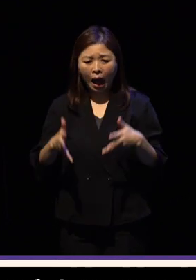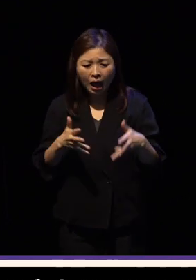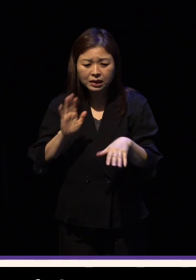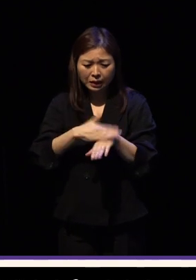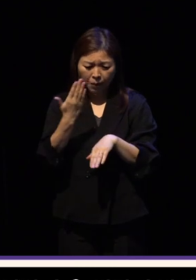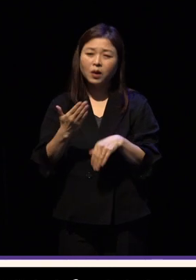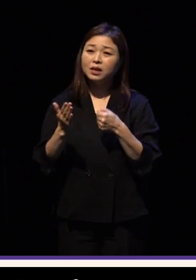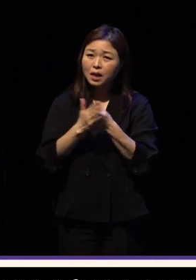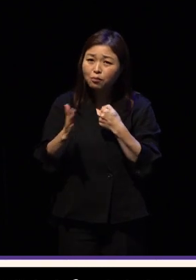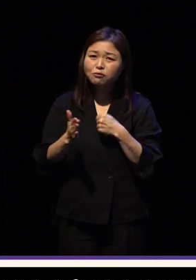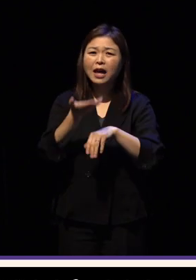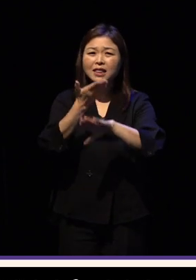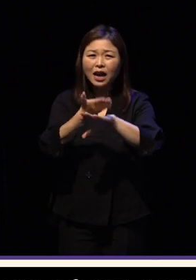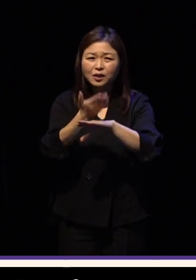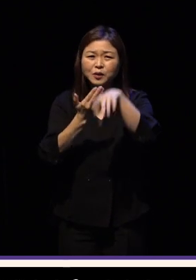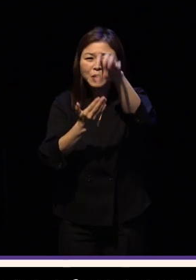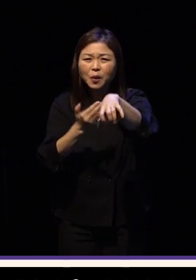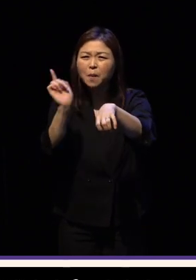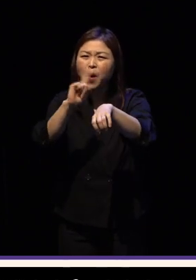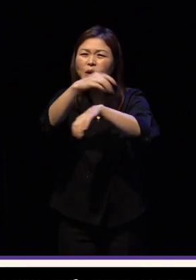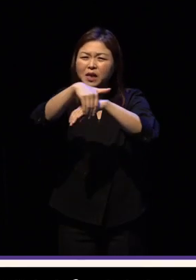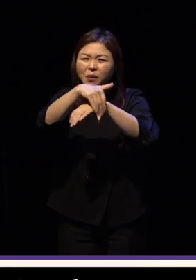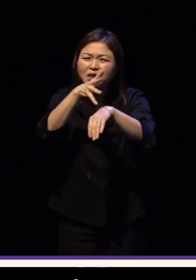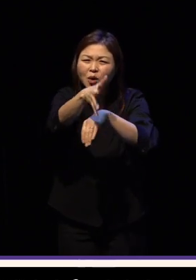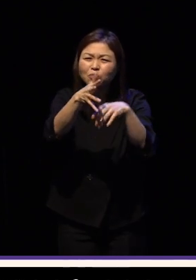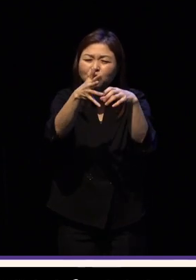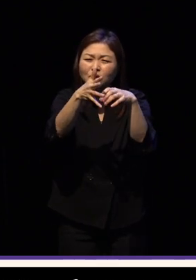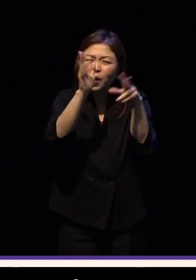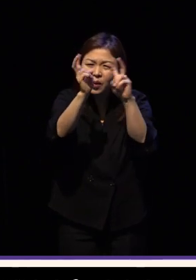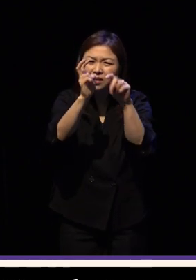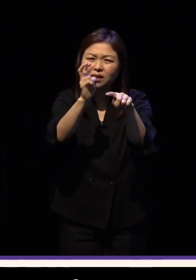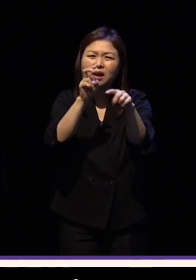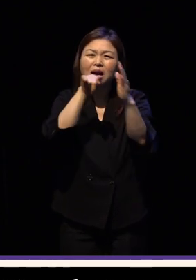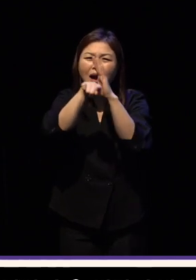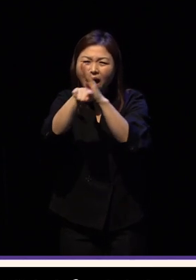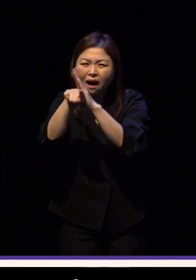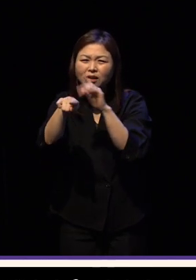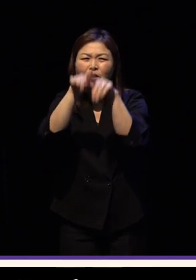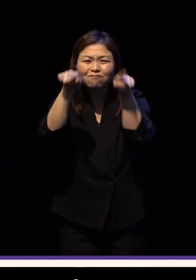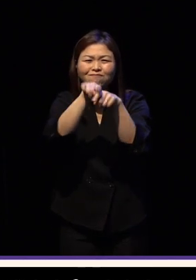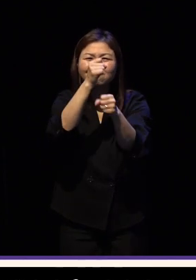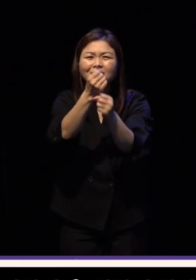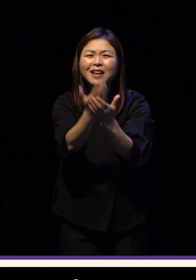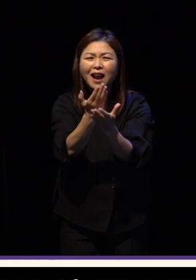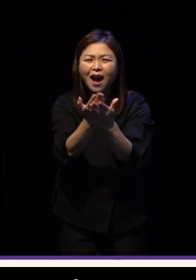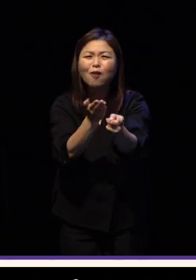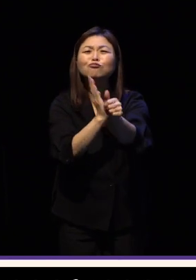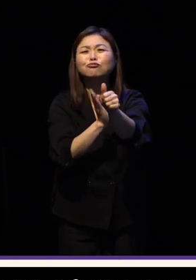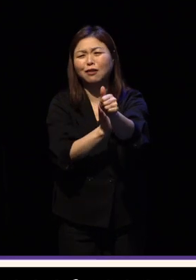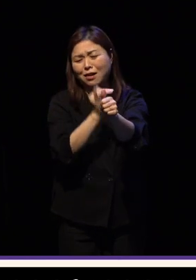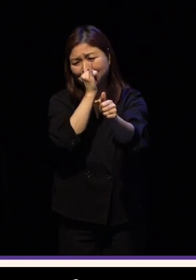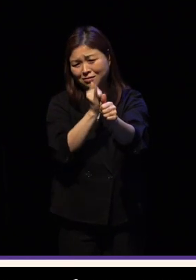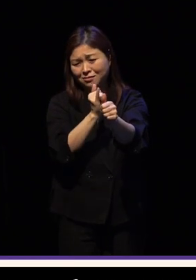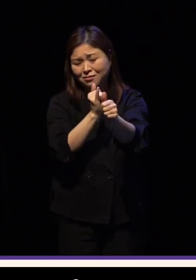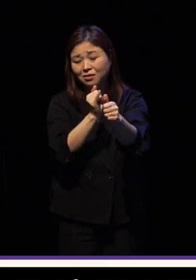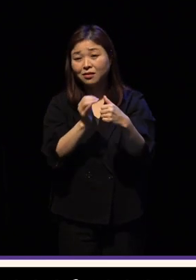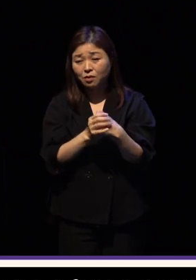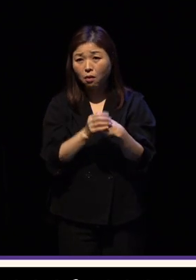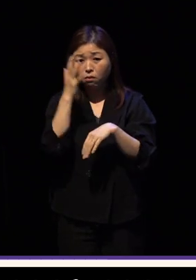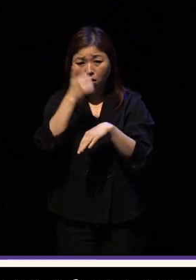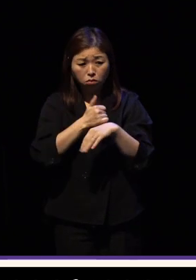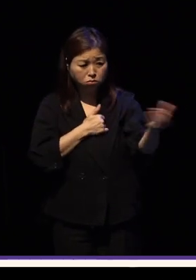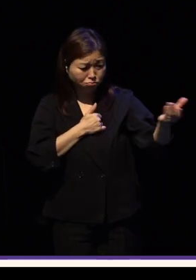결국은 기획사를 찾아갈 수밖에 없다는 의견들이 참 많이 있었습니다. 결국은 지원